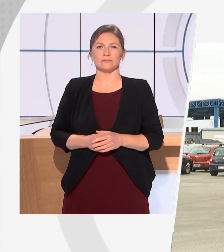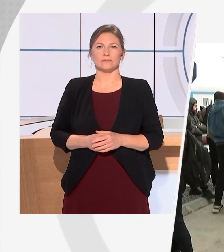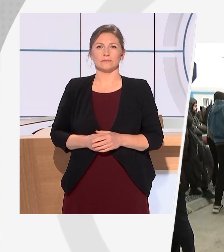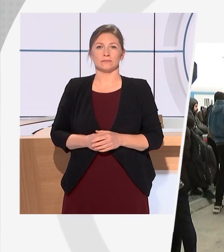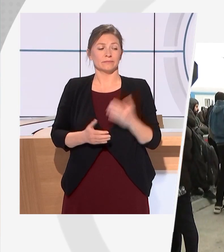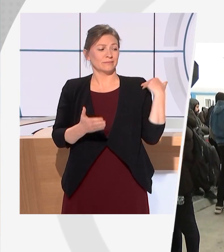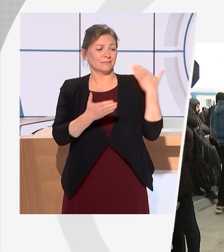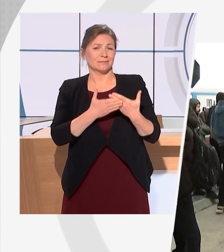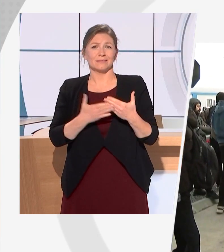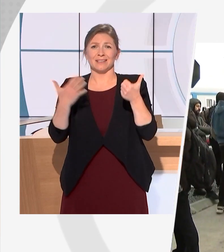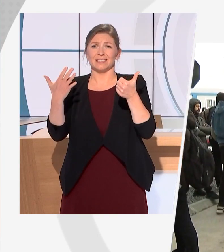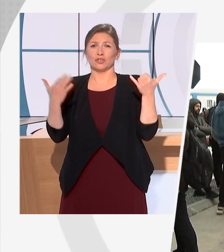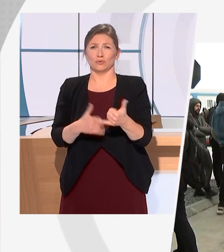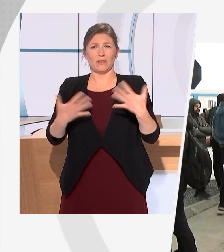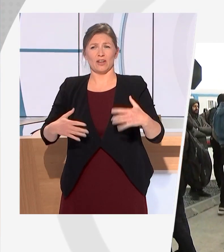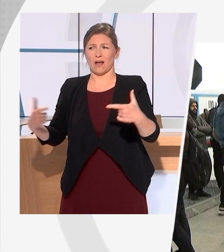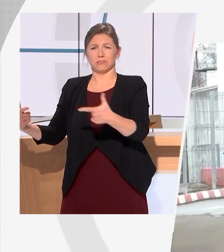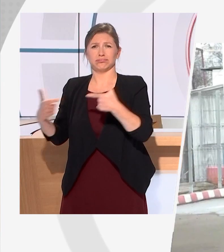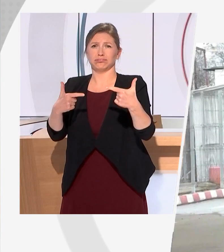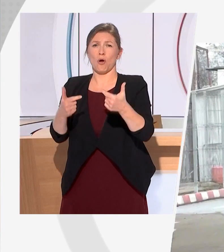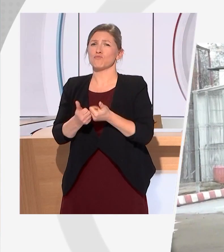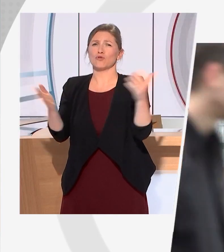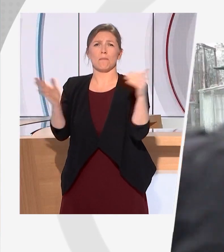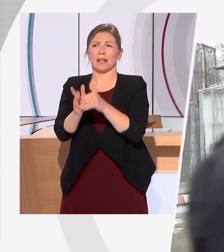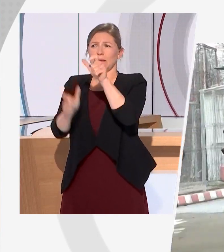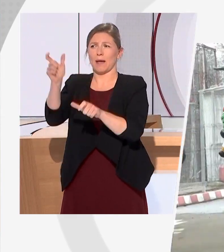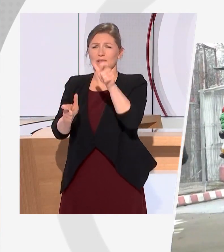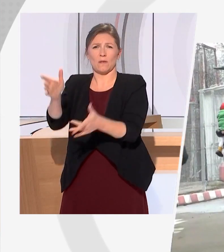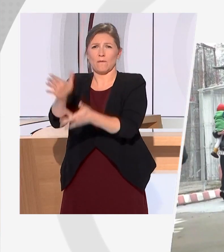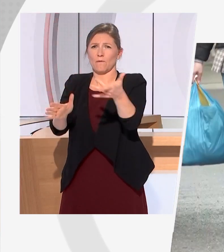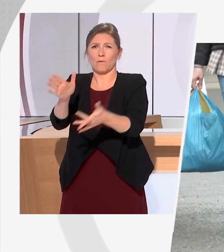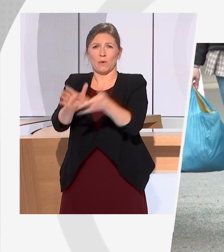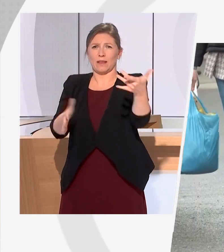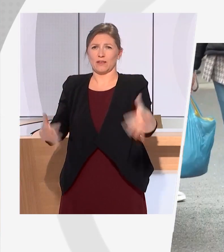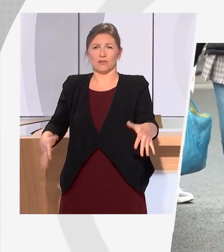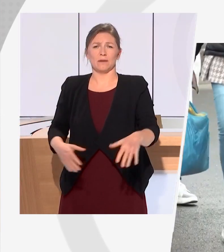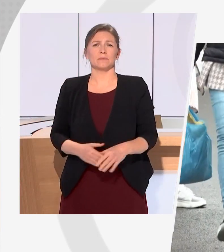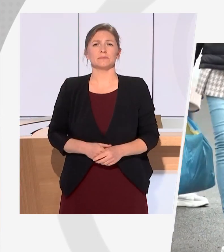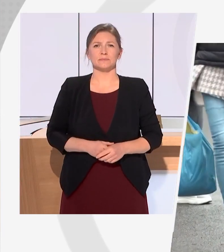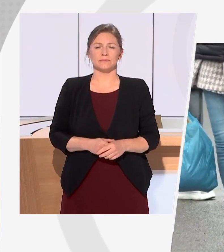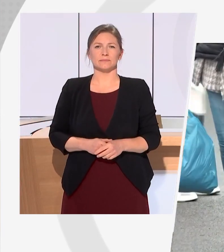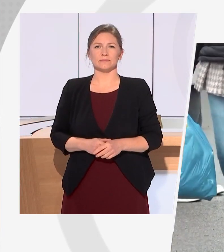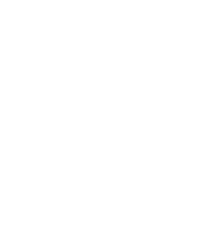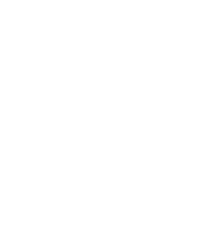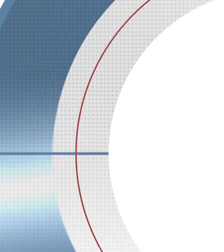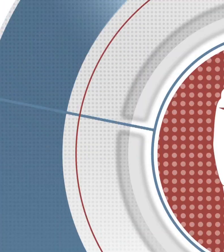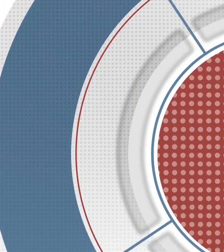En 6 jours de conflit, ce sont déjà des centaines de milliers de civils qui ont quitté l'Ukraine.